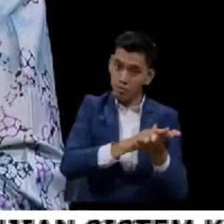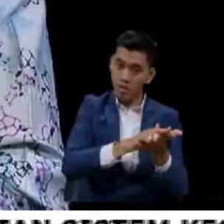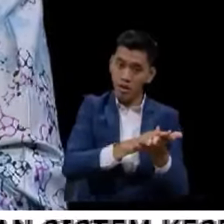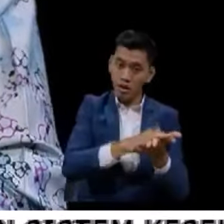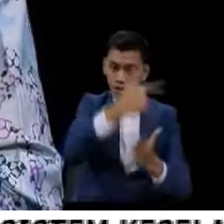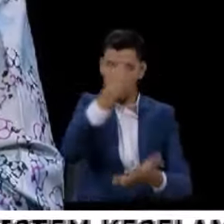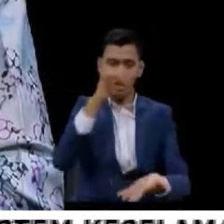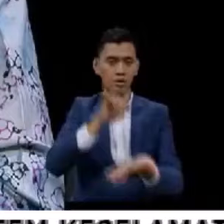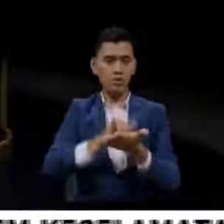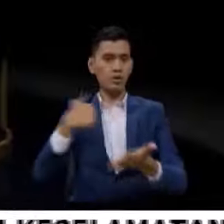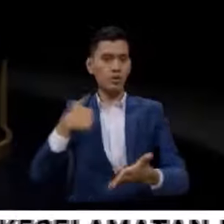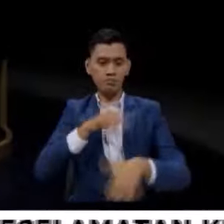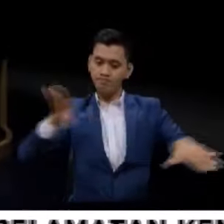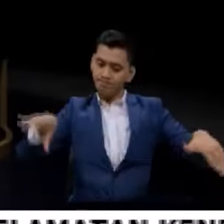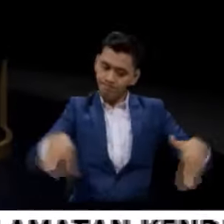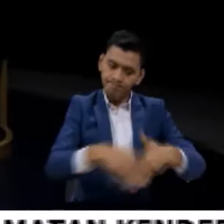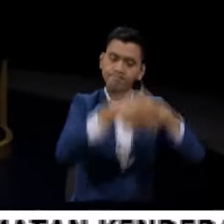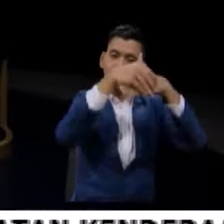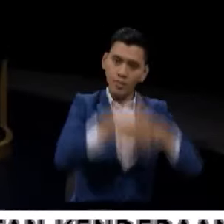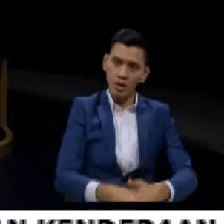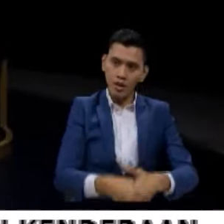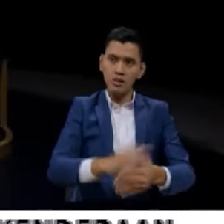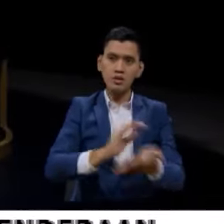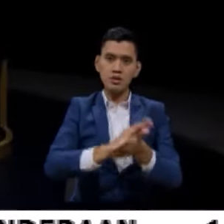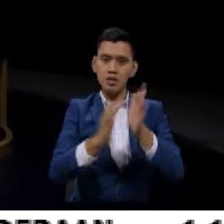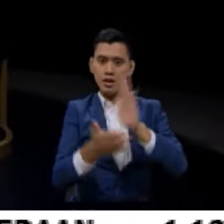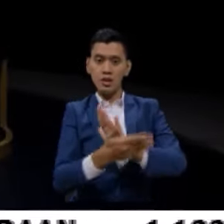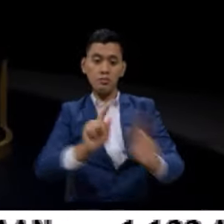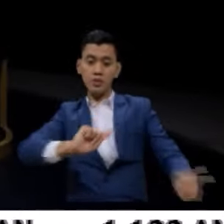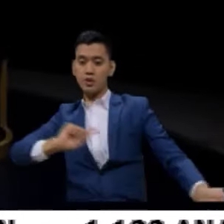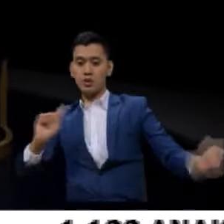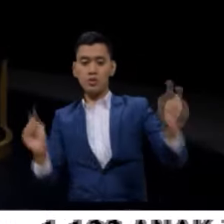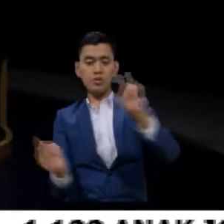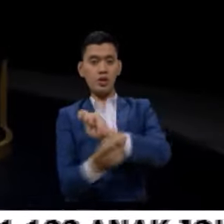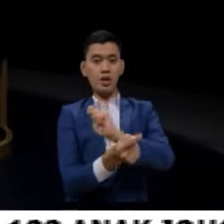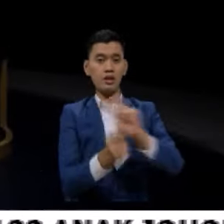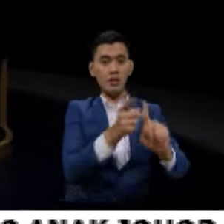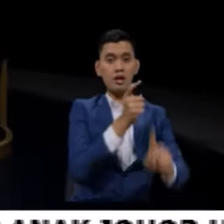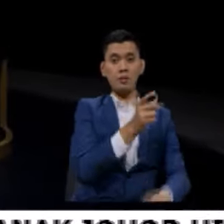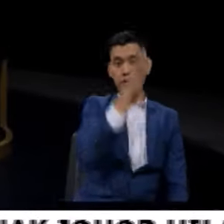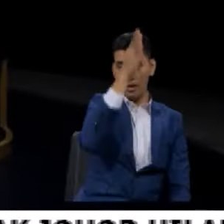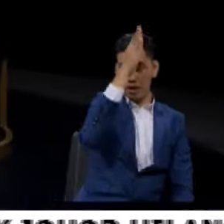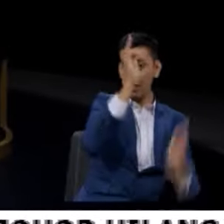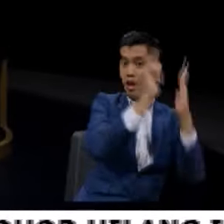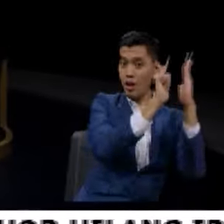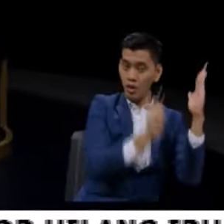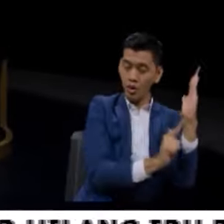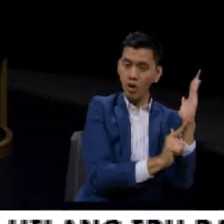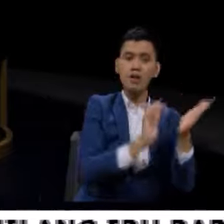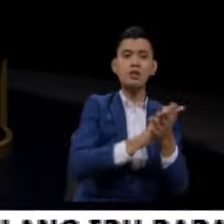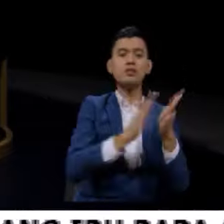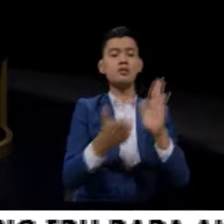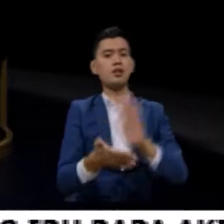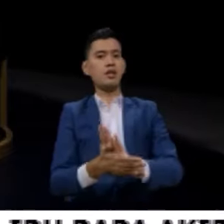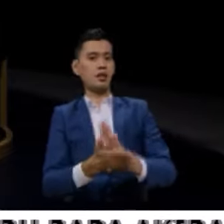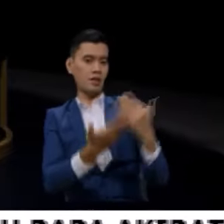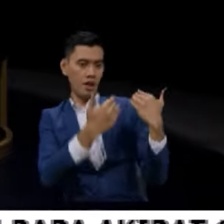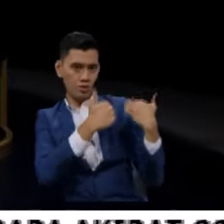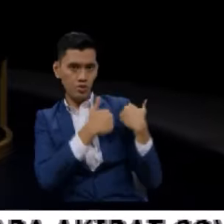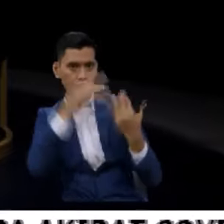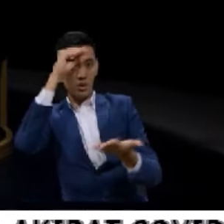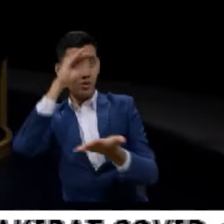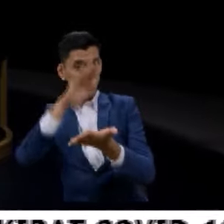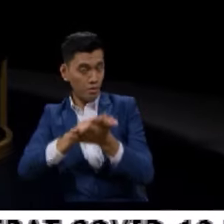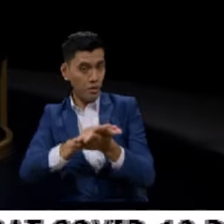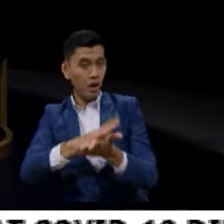atau Grand uh deprogram bapak tua kita kepada milik kita dan